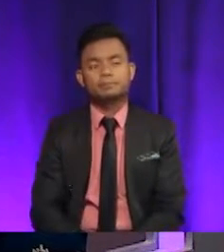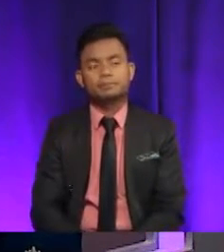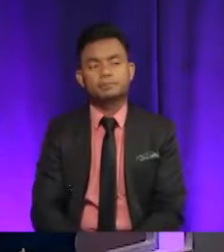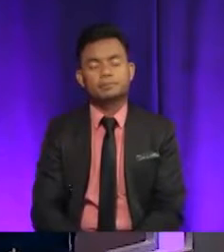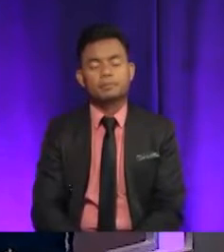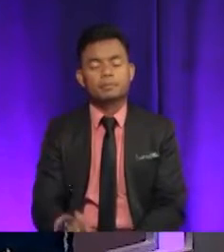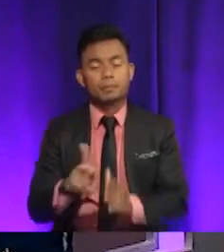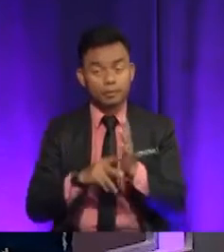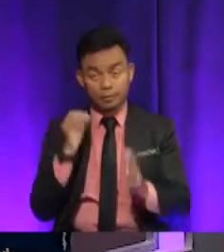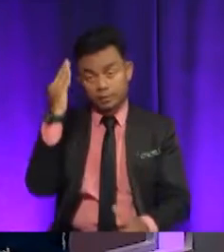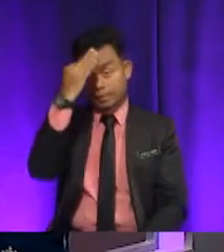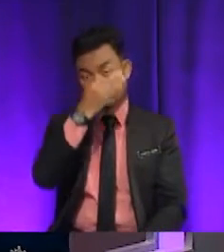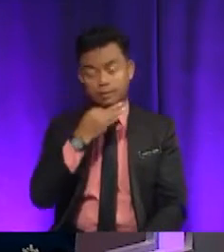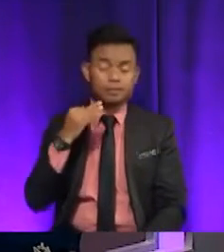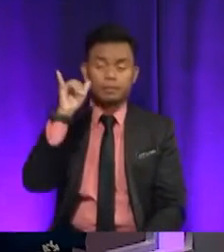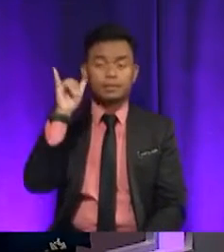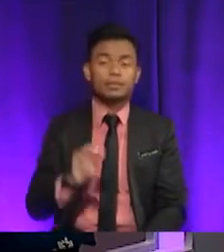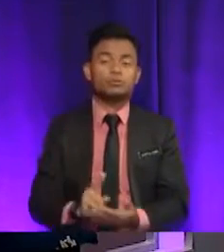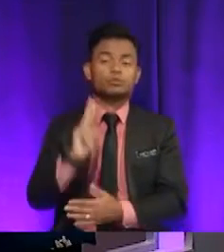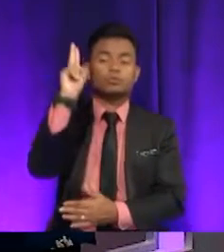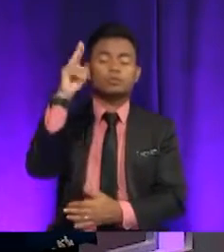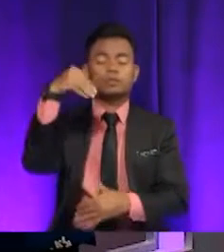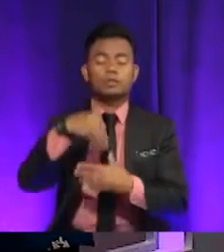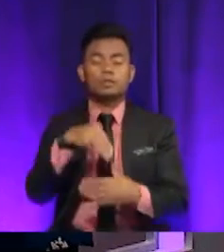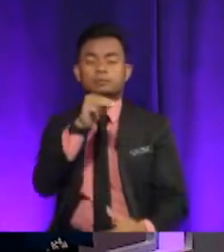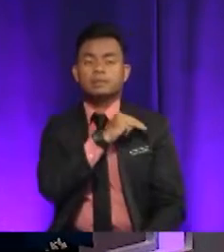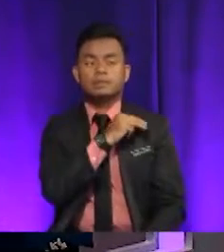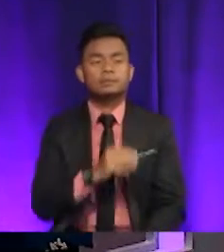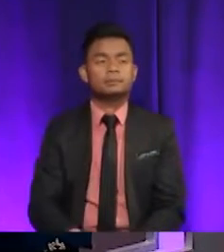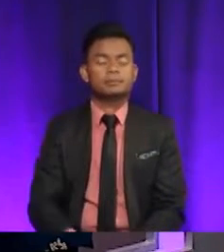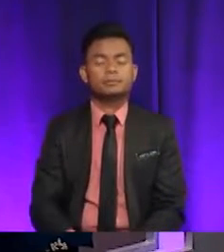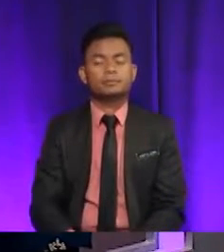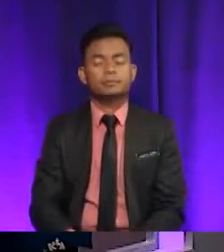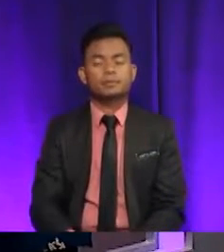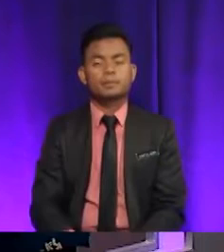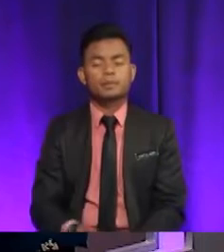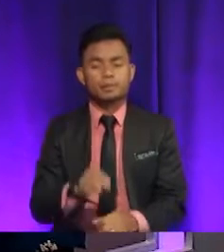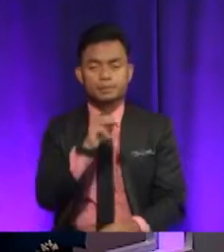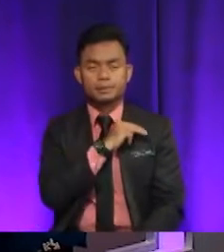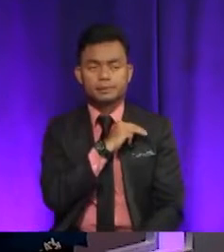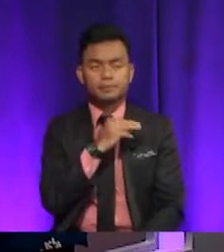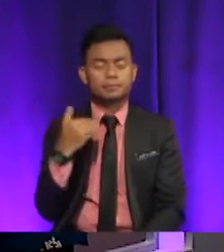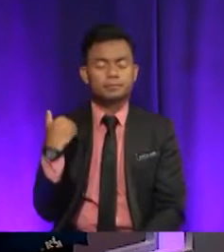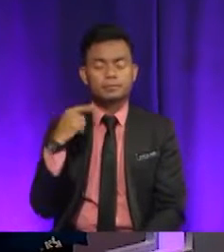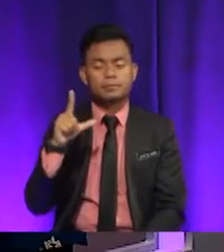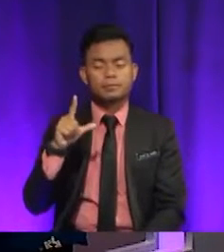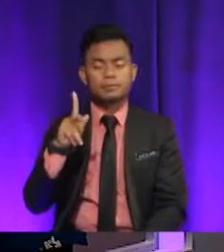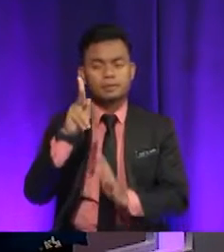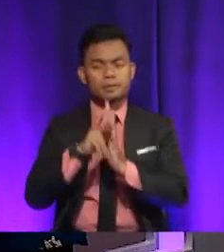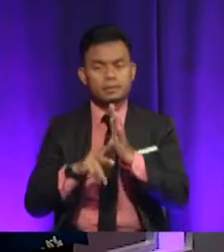Oke Di mana yang pertama sekali yang dapat kita keluarkan di situ kepribadian unggul menteri ketaatan ataupun